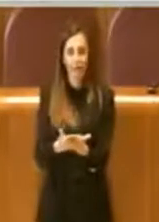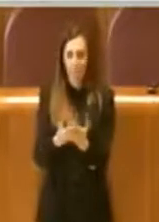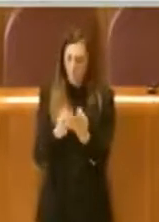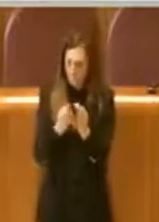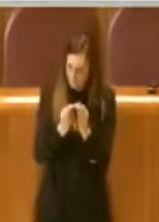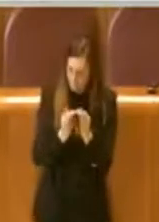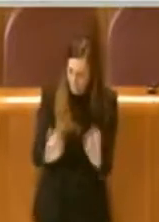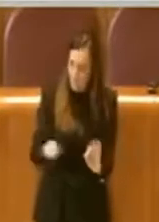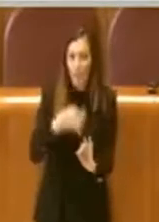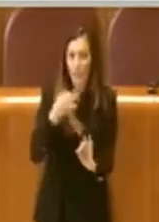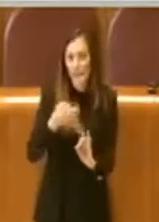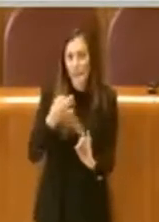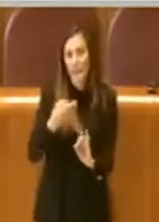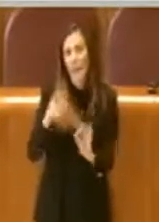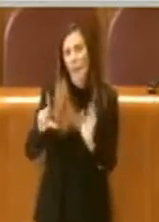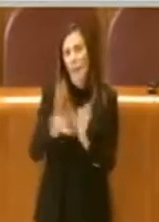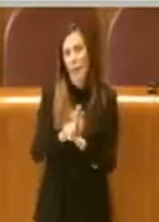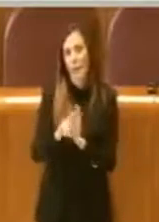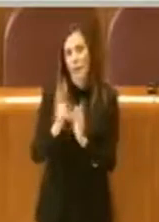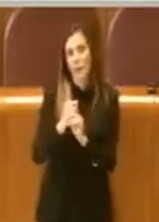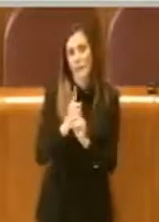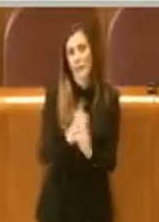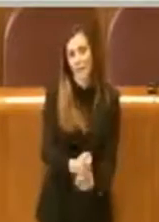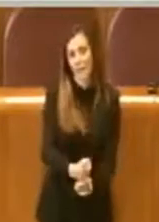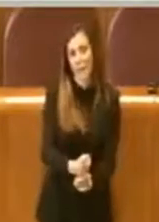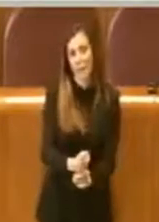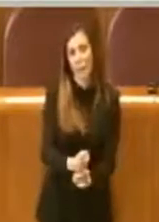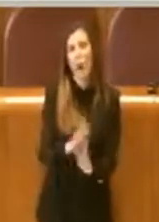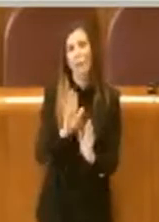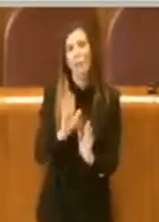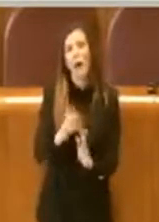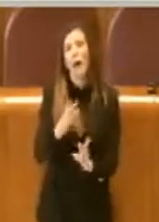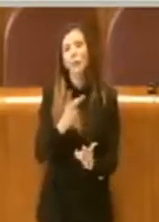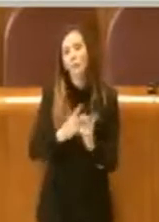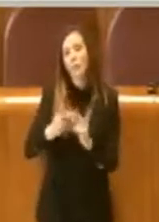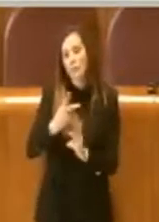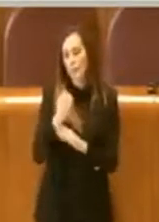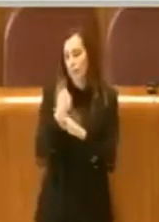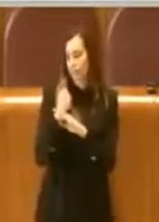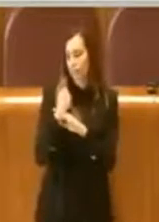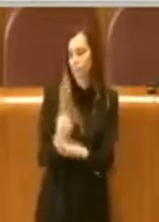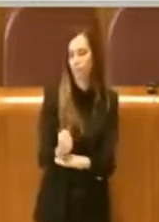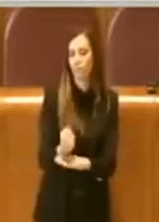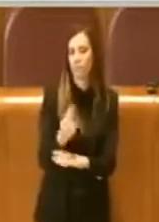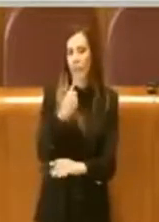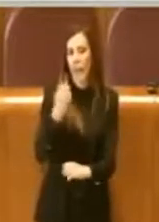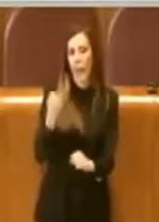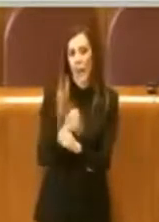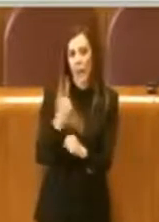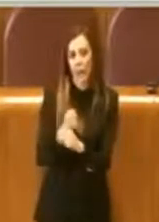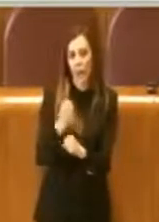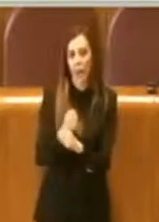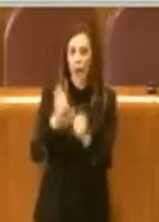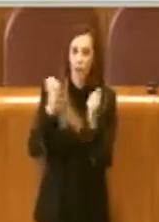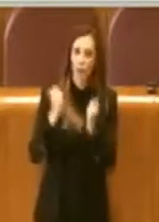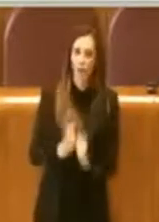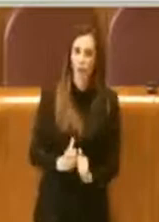delle normative di legge, venire incontro alle esigenze di tutti i lavoratori, di tutti i cittadini.